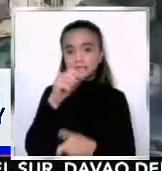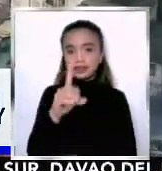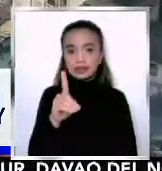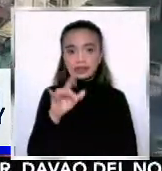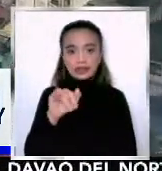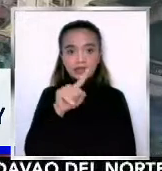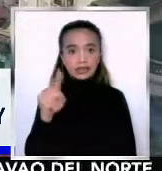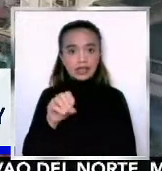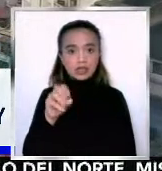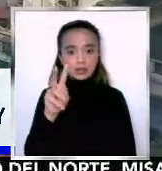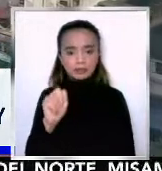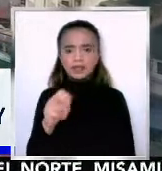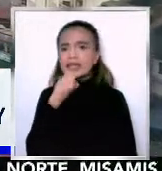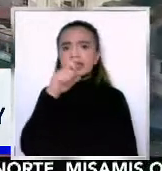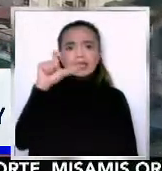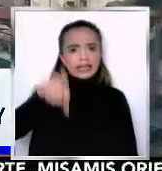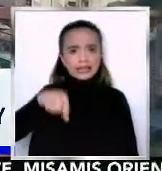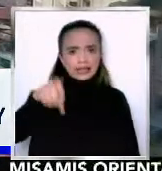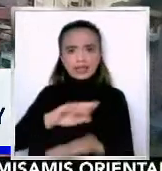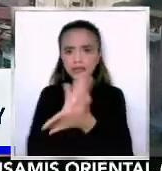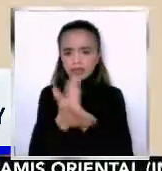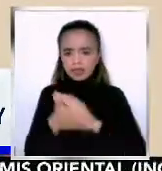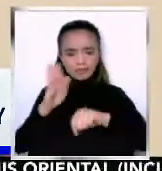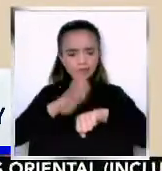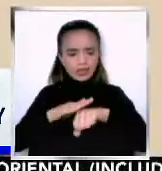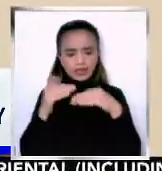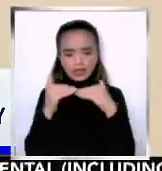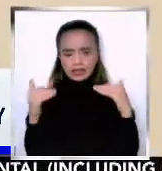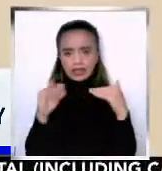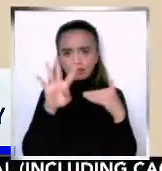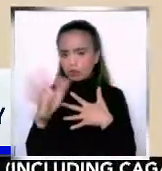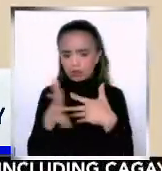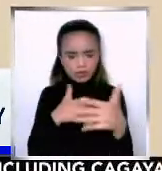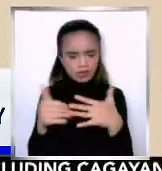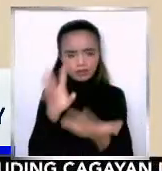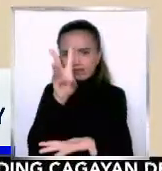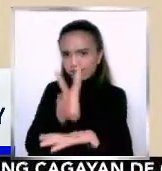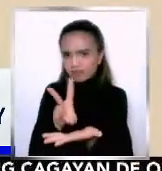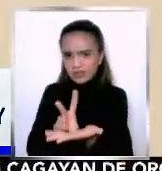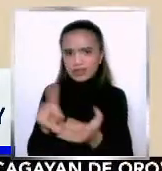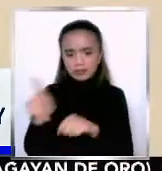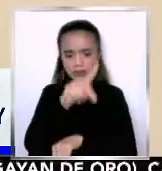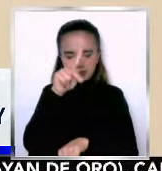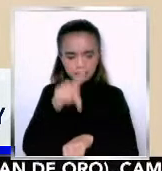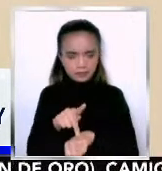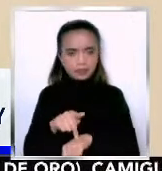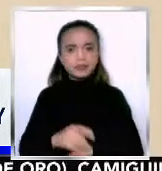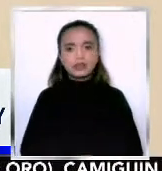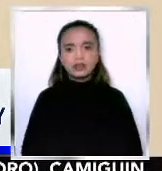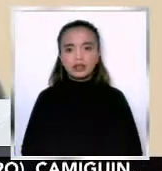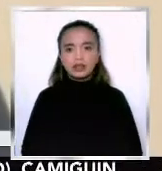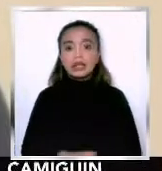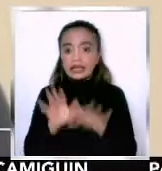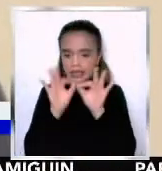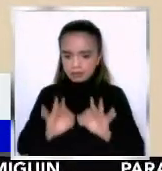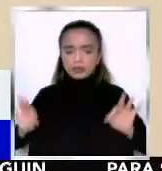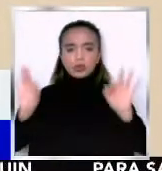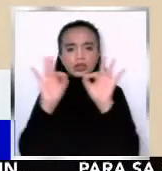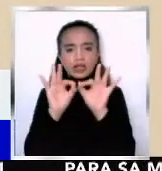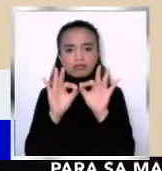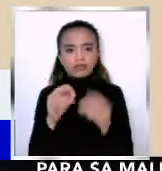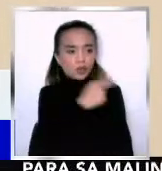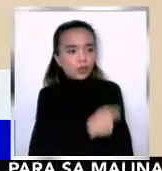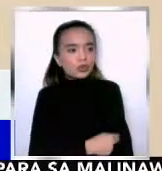ngayon na itaas alert level 4 ang anuman lugar sa bansa. Inaka-importante pong sukatan dyan ay ang healthcare capacity. Sa ngayon